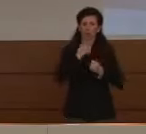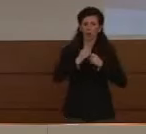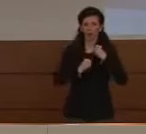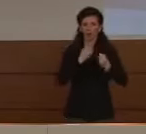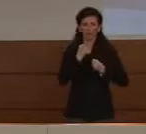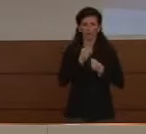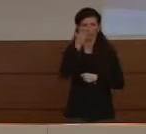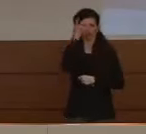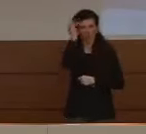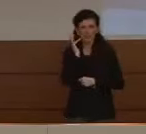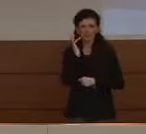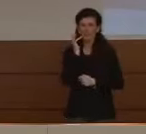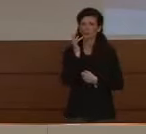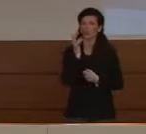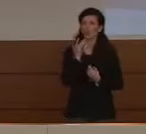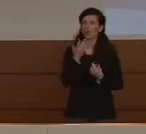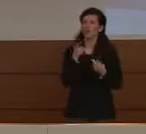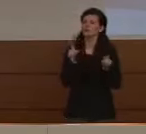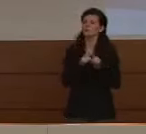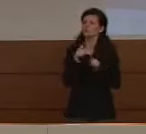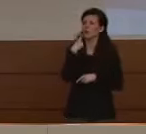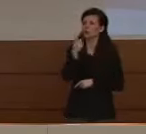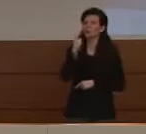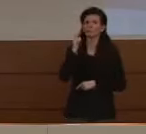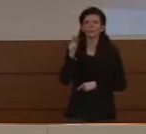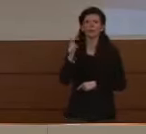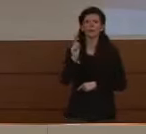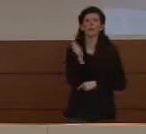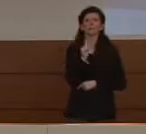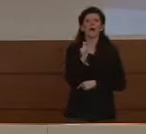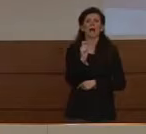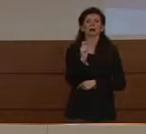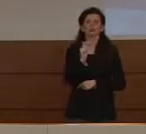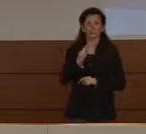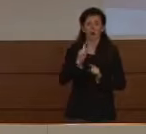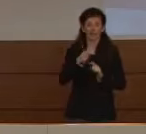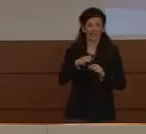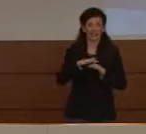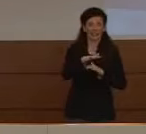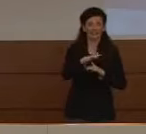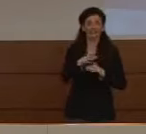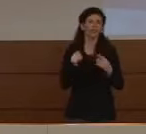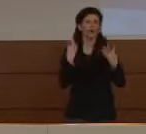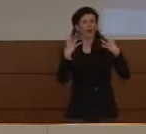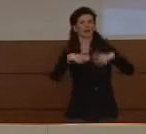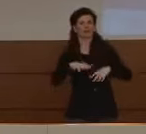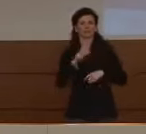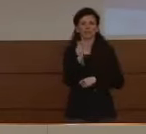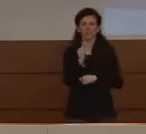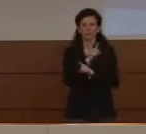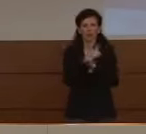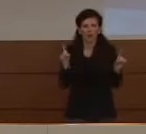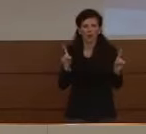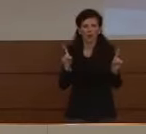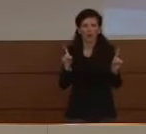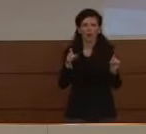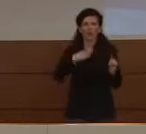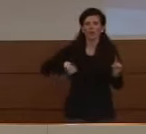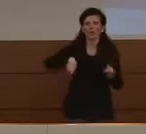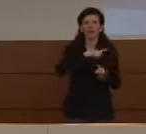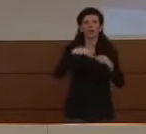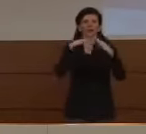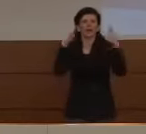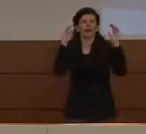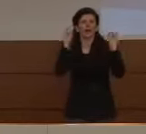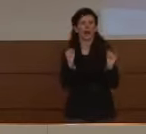stati detti prima si avvicina la pasqua andiamo a fare la pasquetta assolutamente no dobbiamo rimanere a casa